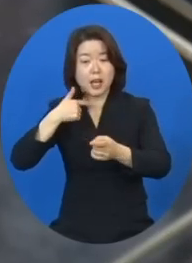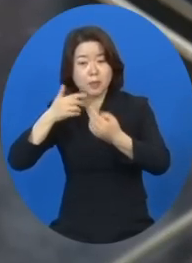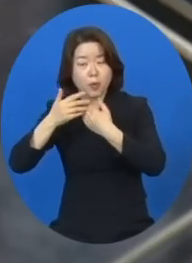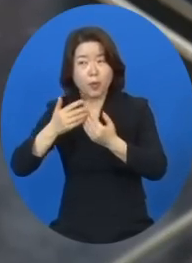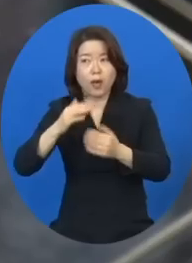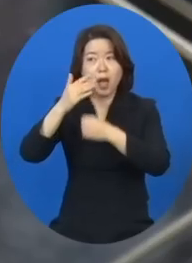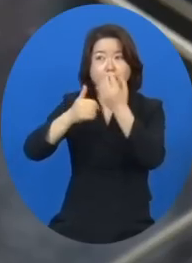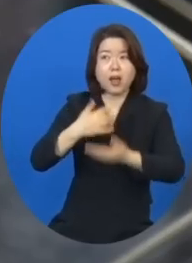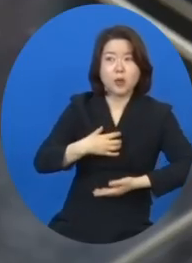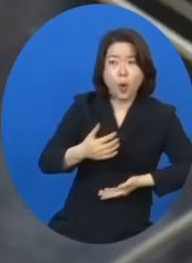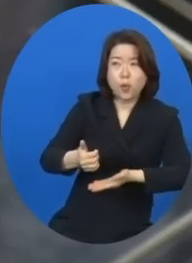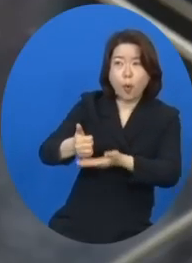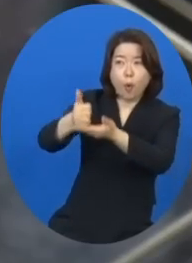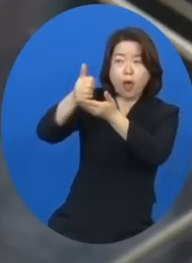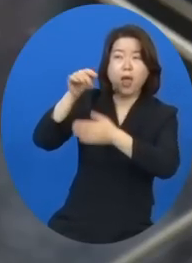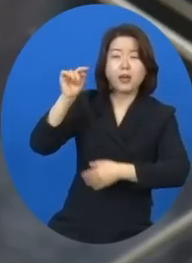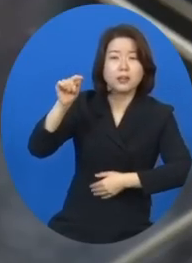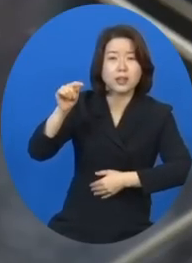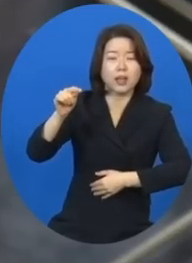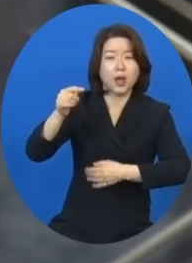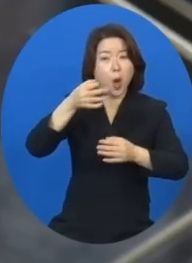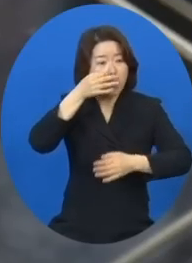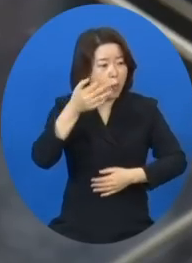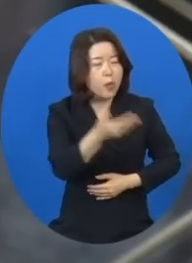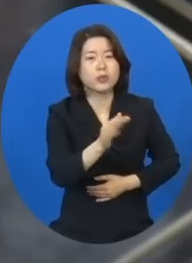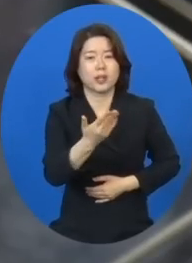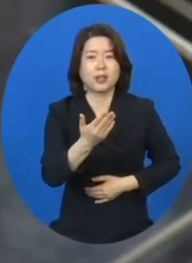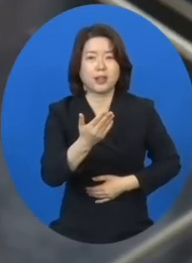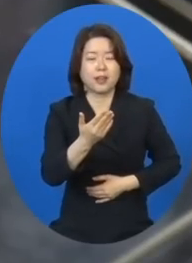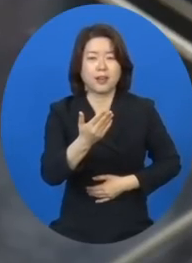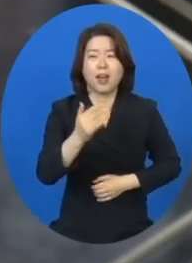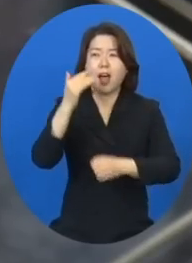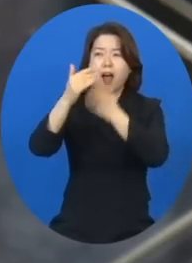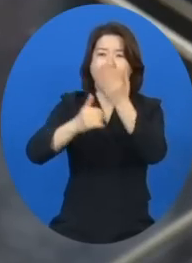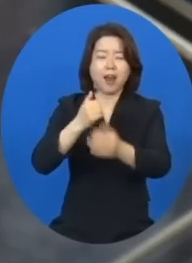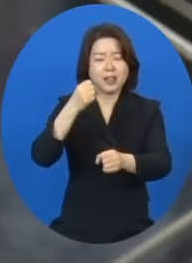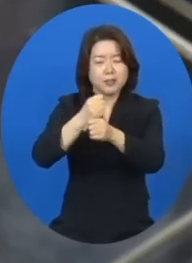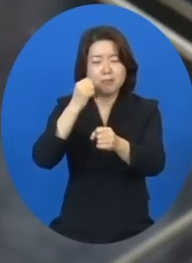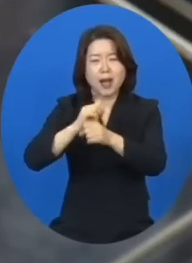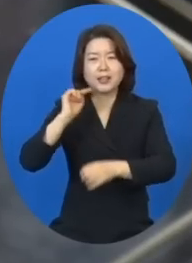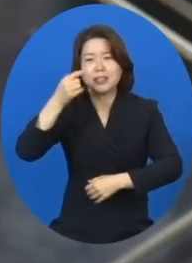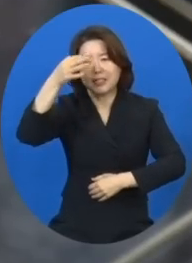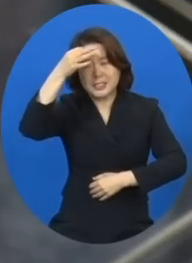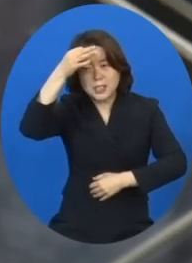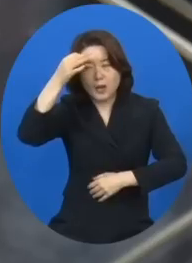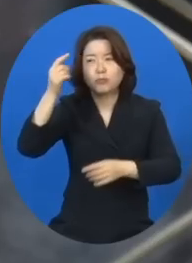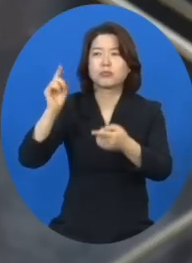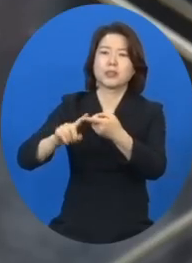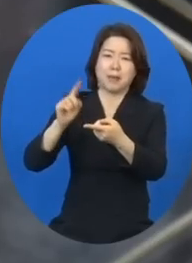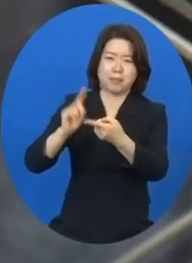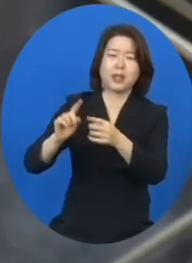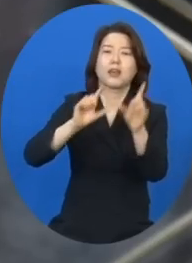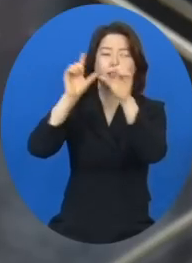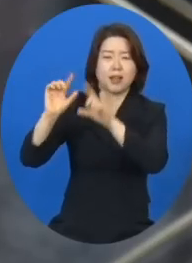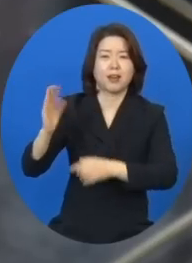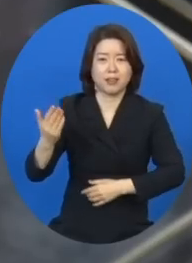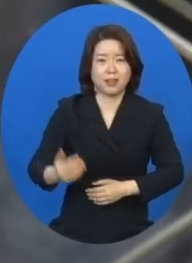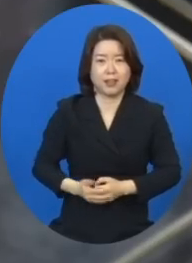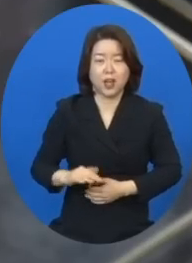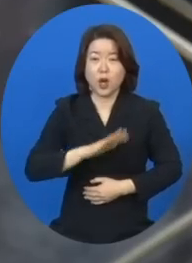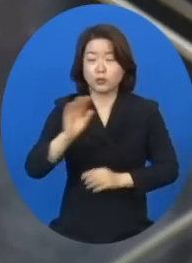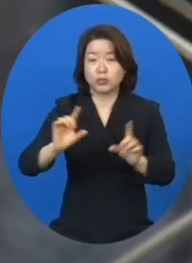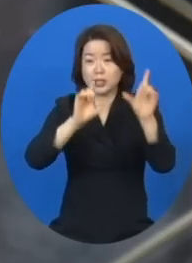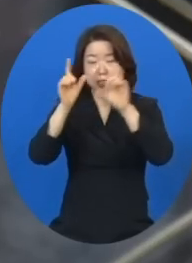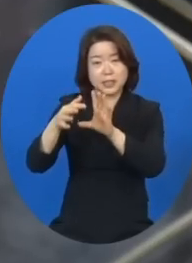있어야 합니다. 포이에마, 하나님의 작품이잖아요. 작품의 삶을 살아야 해요. 우리의 삶을 통해